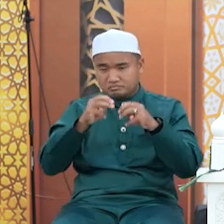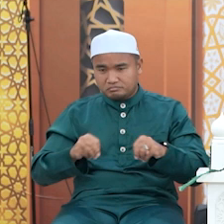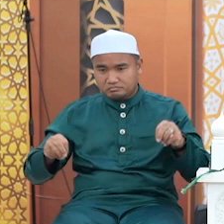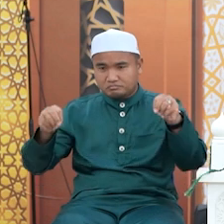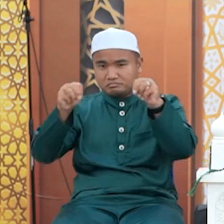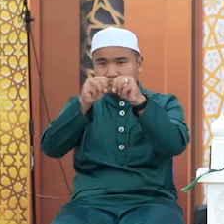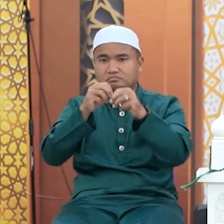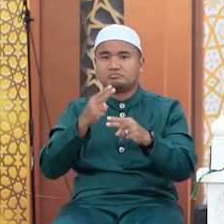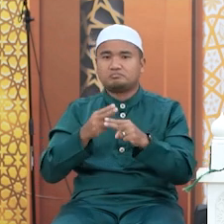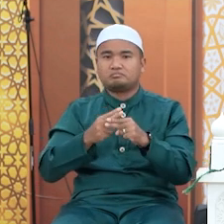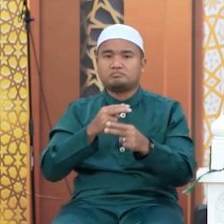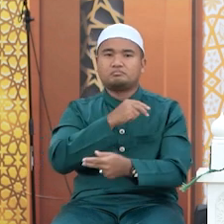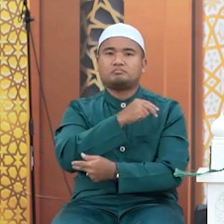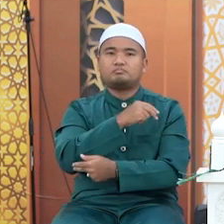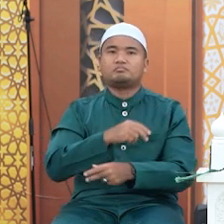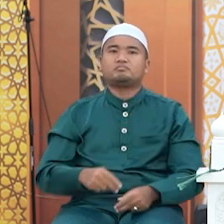Taif.